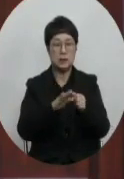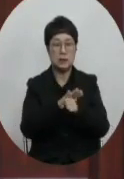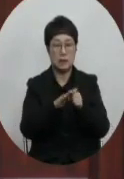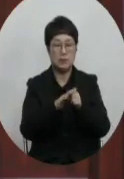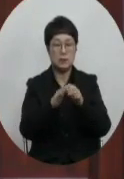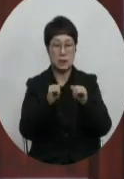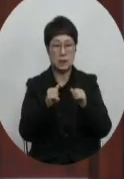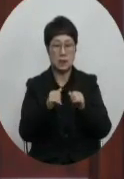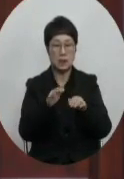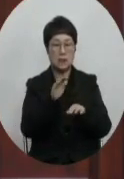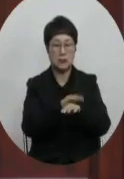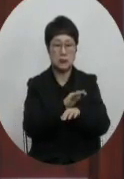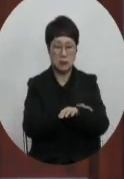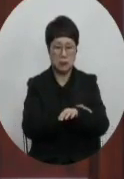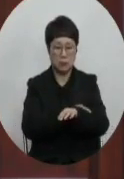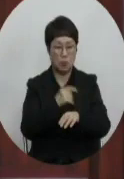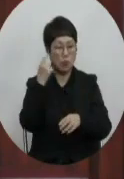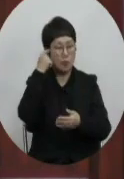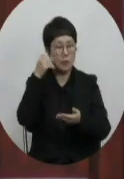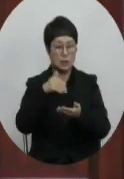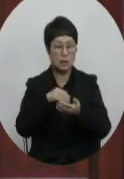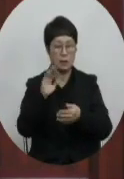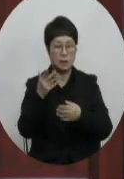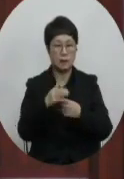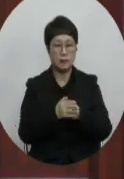애민 사상의 실천이 아닐까 반성하게 됩니다.